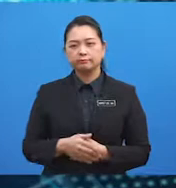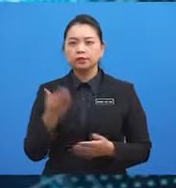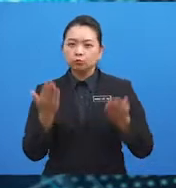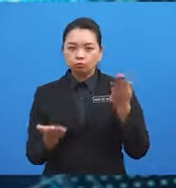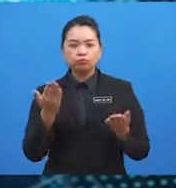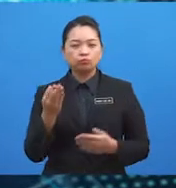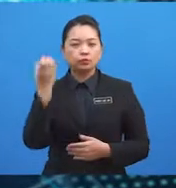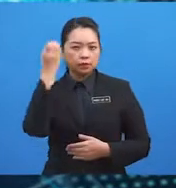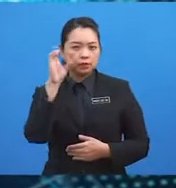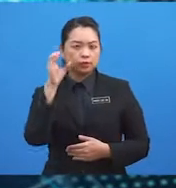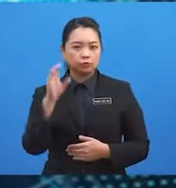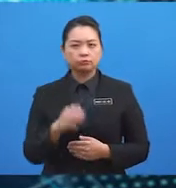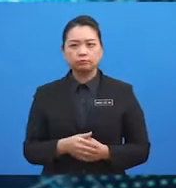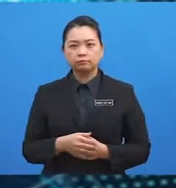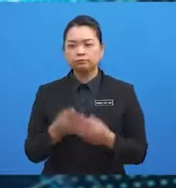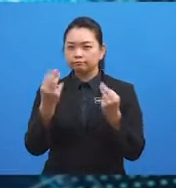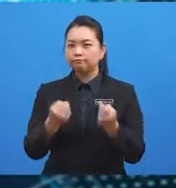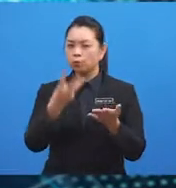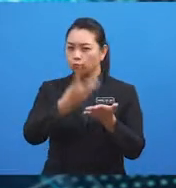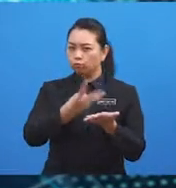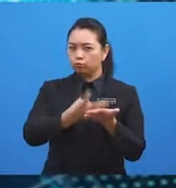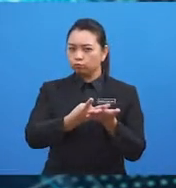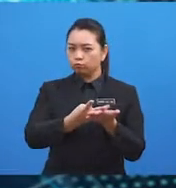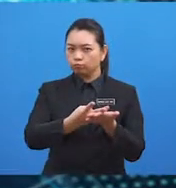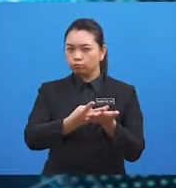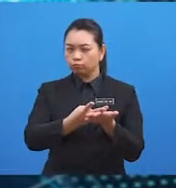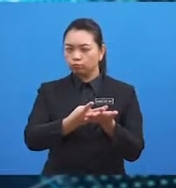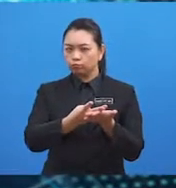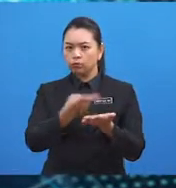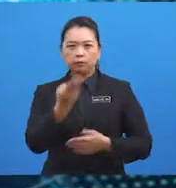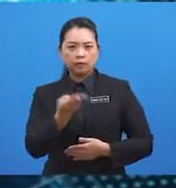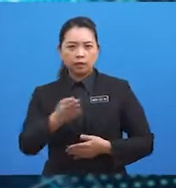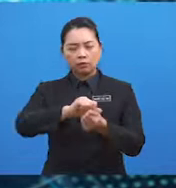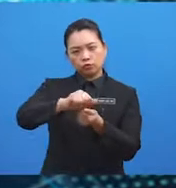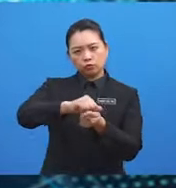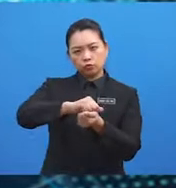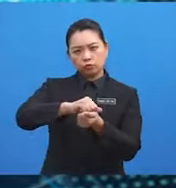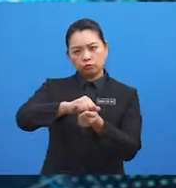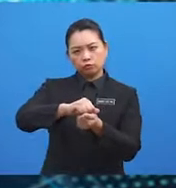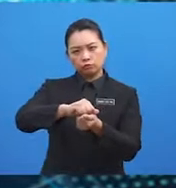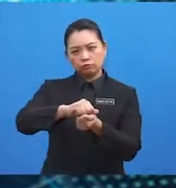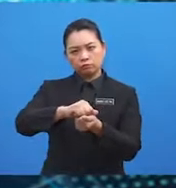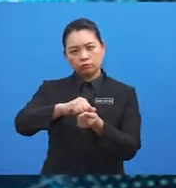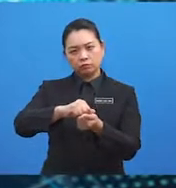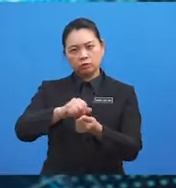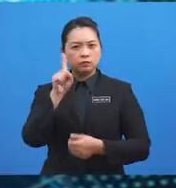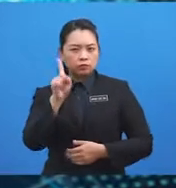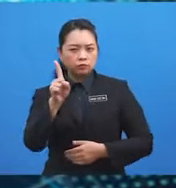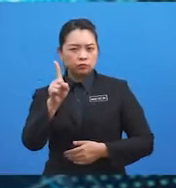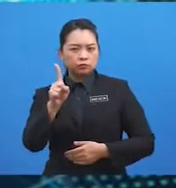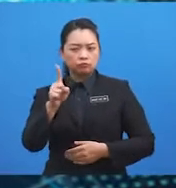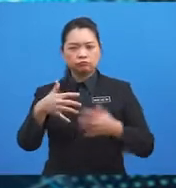Mungkin cikgu memerlukan wang tunai, bahan pencuci pakaian, sebuah